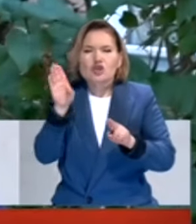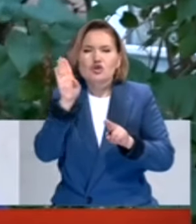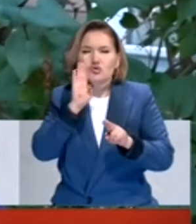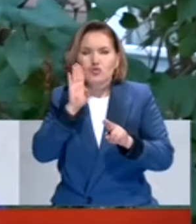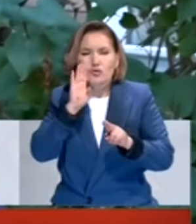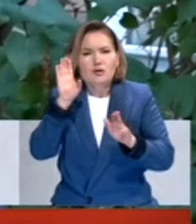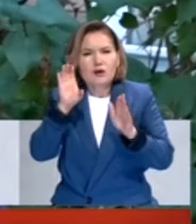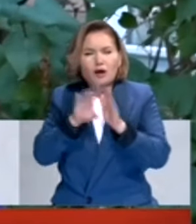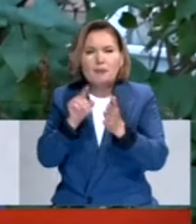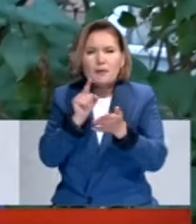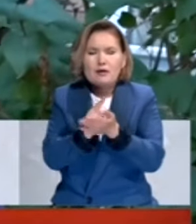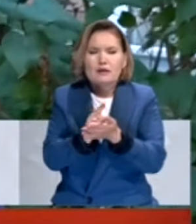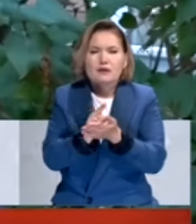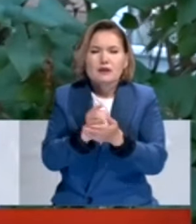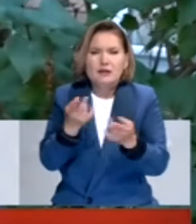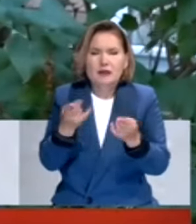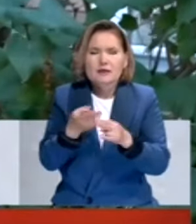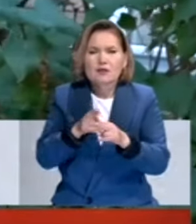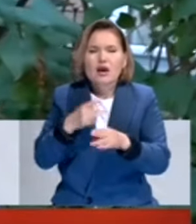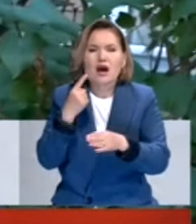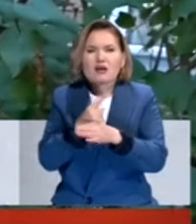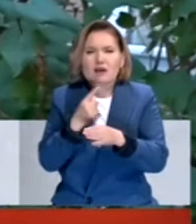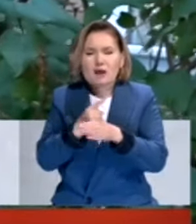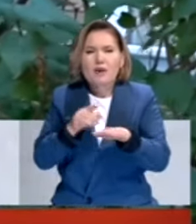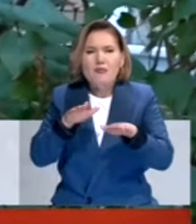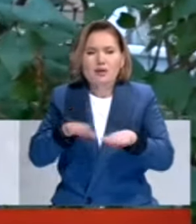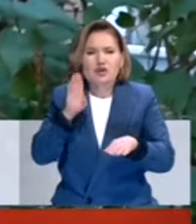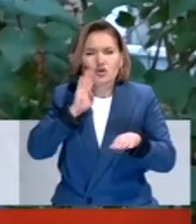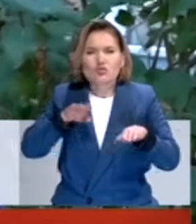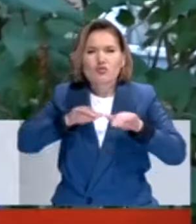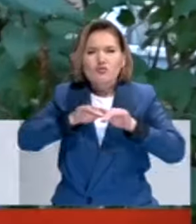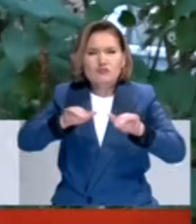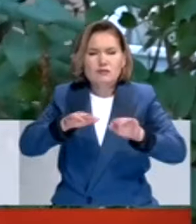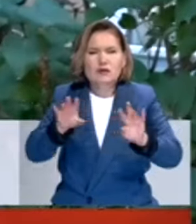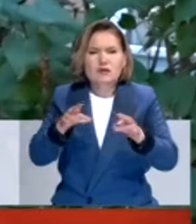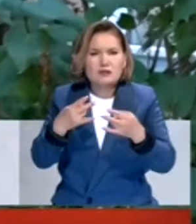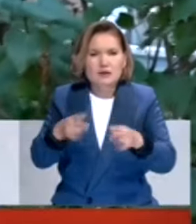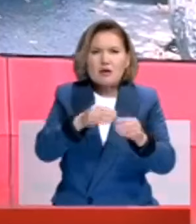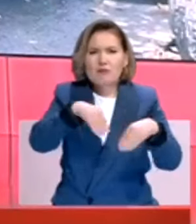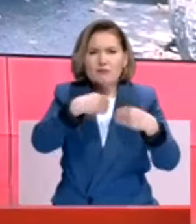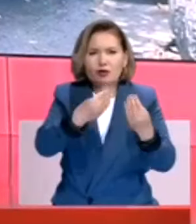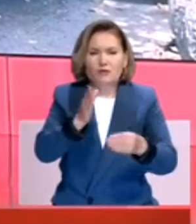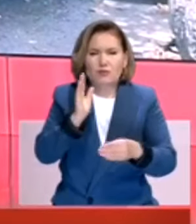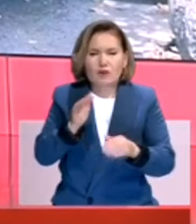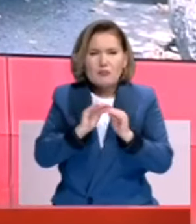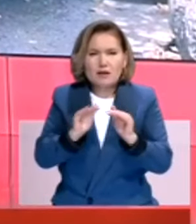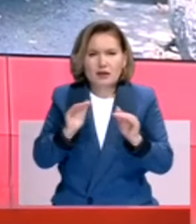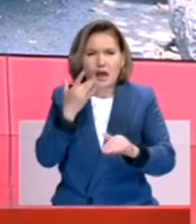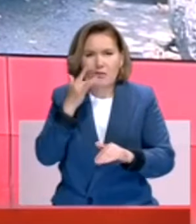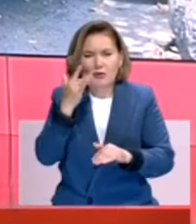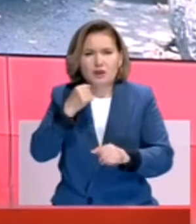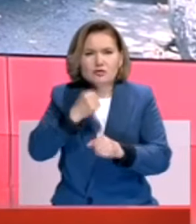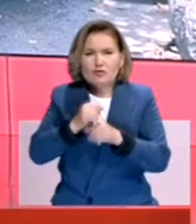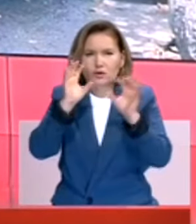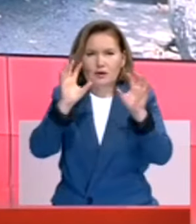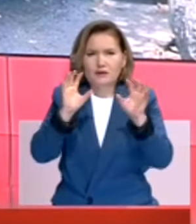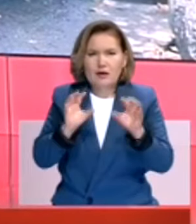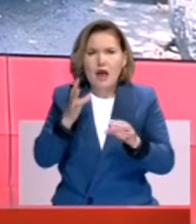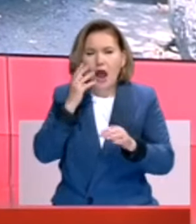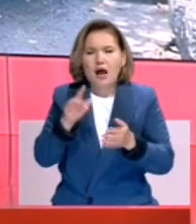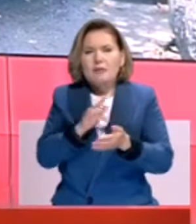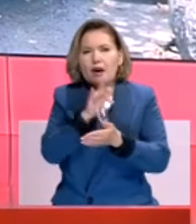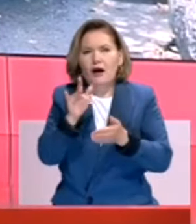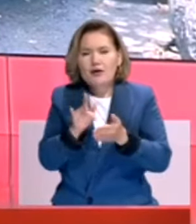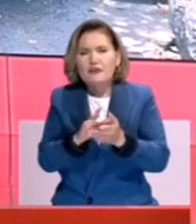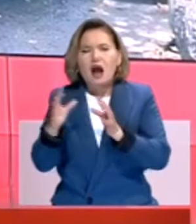рұқсат етілмеген жерлерде шомылмаңыздар. Балаларды қараусыз қалдырмаңыздар. Алматыда тағы